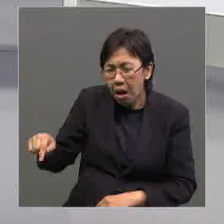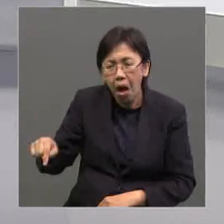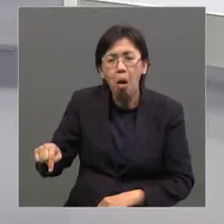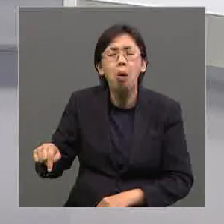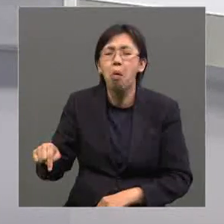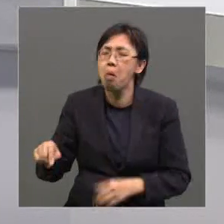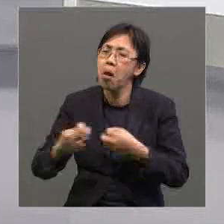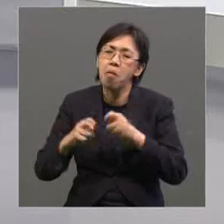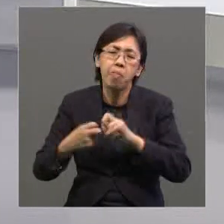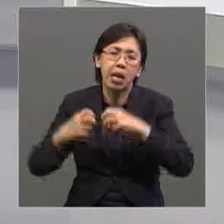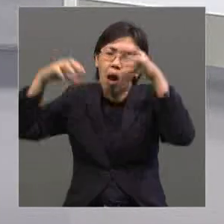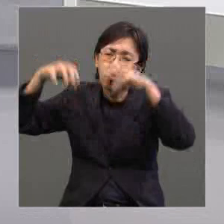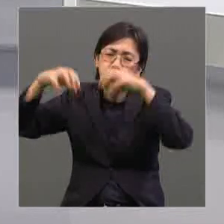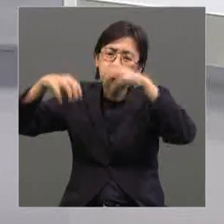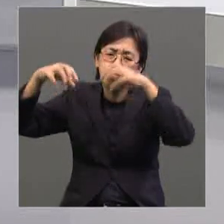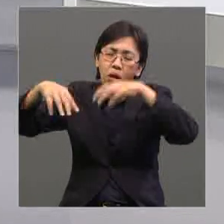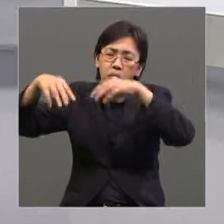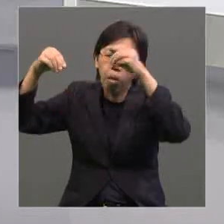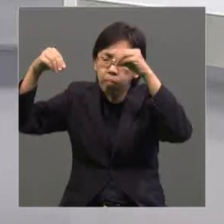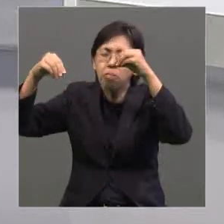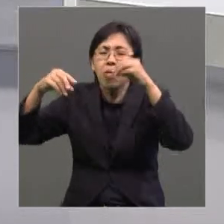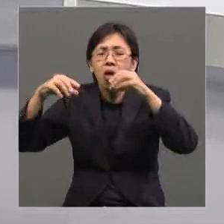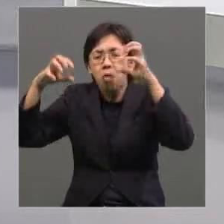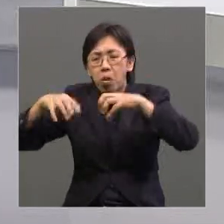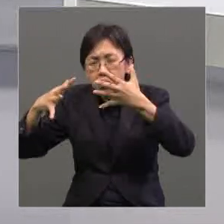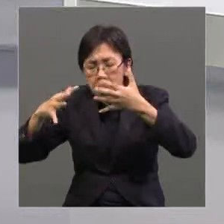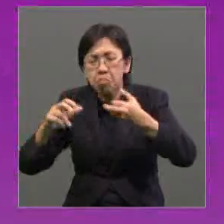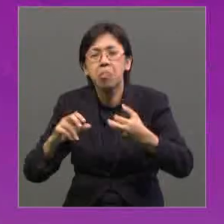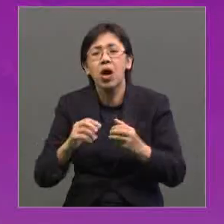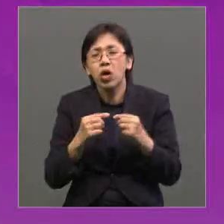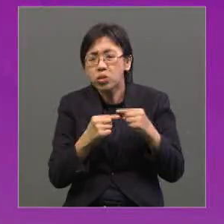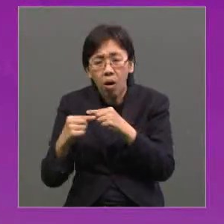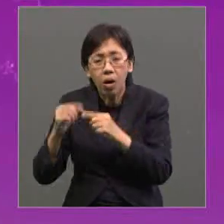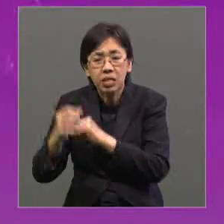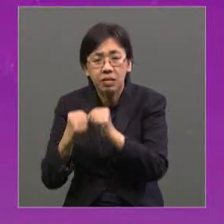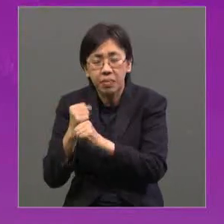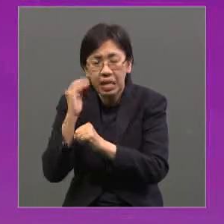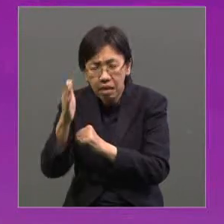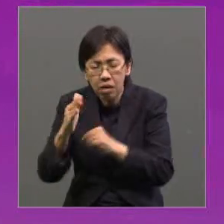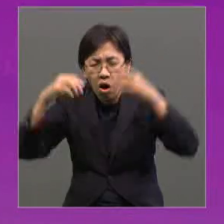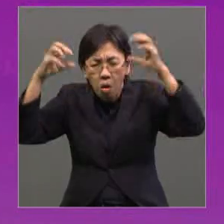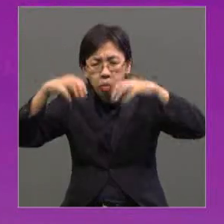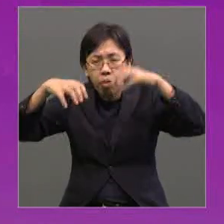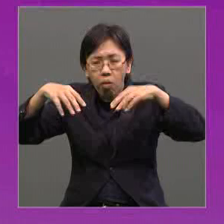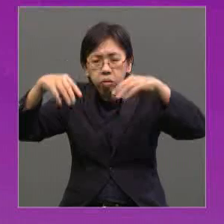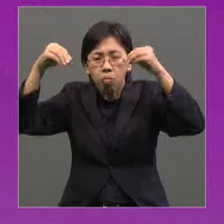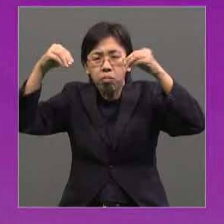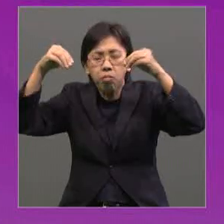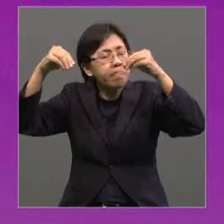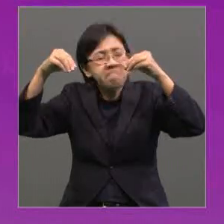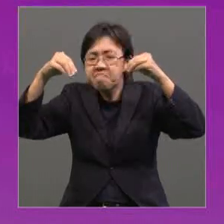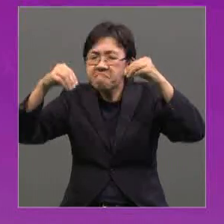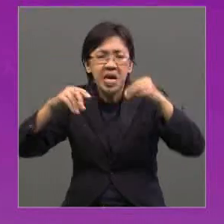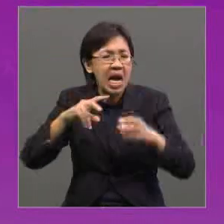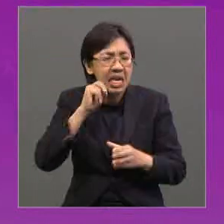ส่งผลยาวต่อเนื่องไปจนถึงช่วงต้นปีหน้าก็คือเราจะมีปัญหาภัยแล้งฝนไม่มีนะคะเพราะฉะนั้นต้อง